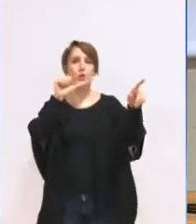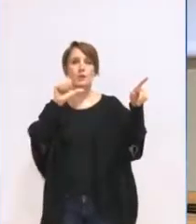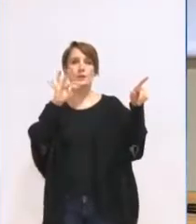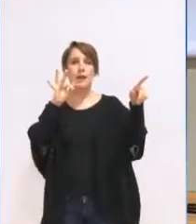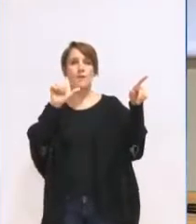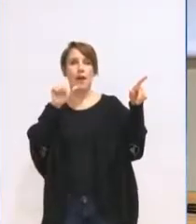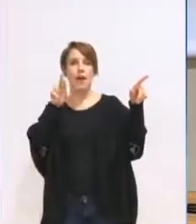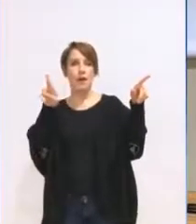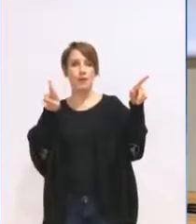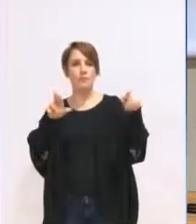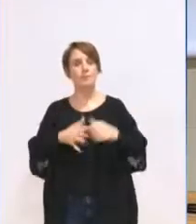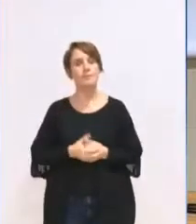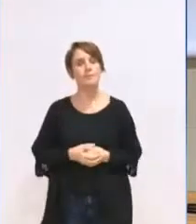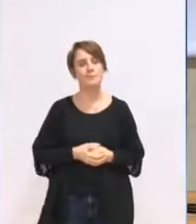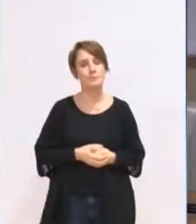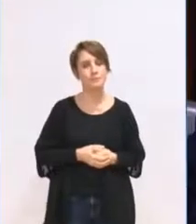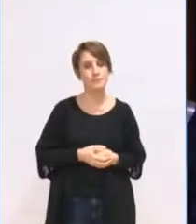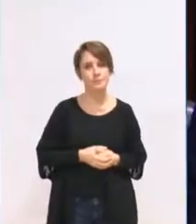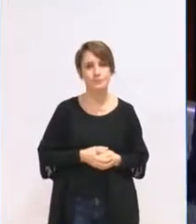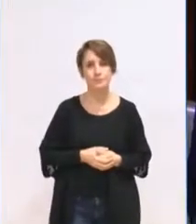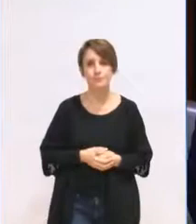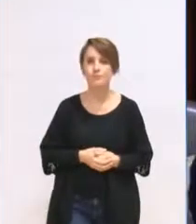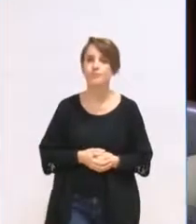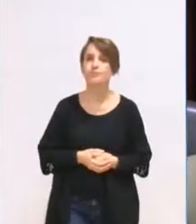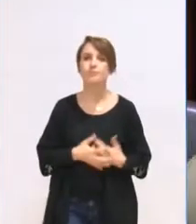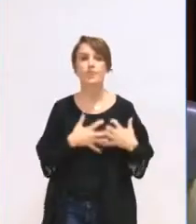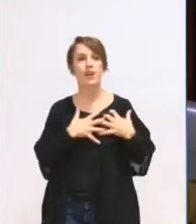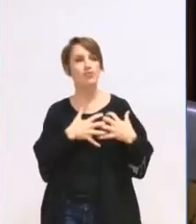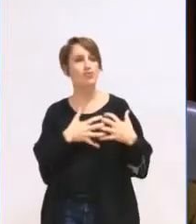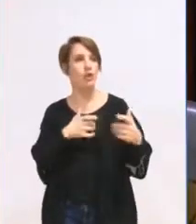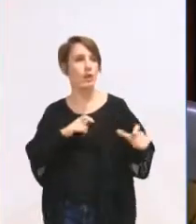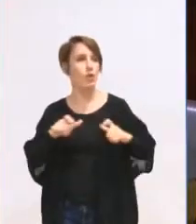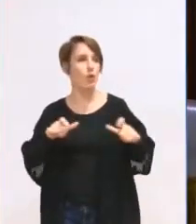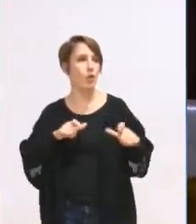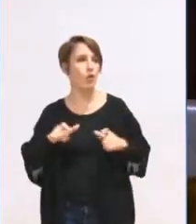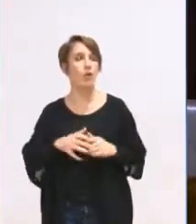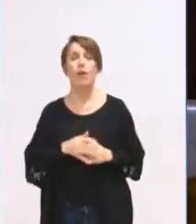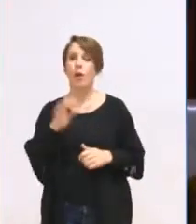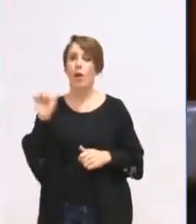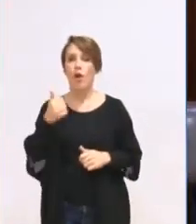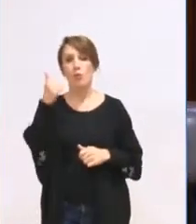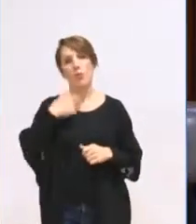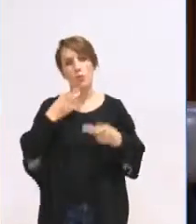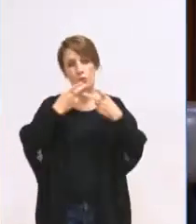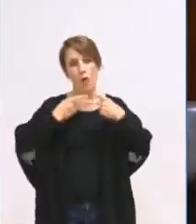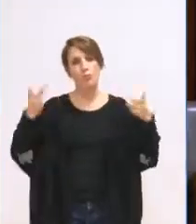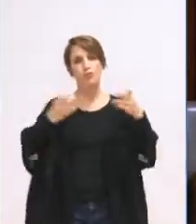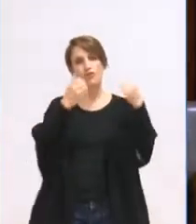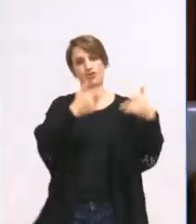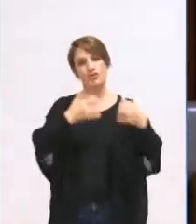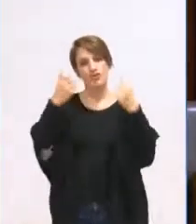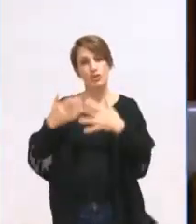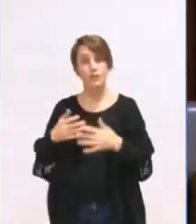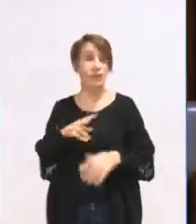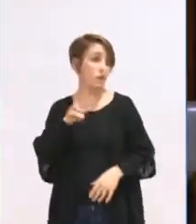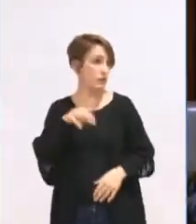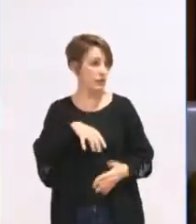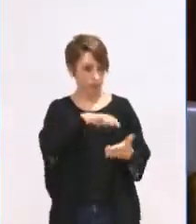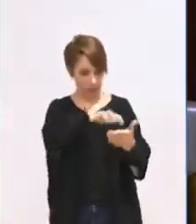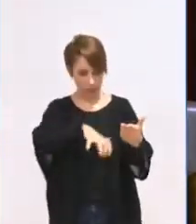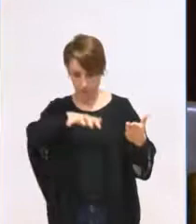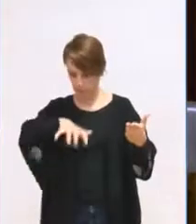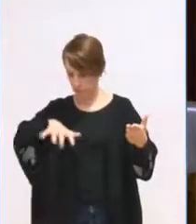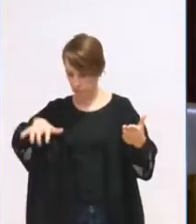Vous avez la parole. Mes chers collègues, je vais d'abord commencer par quelques chiffres. C'est vrai qu'il n'y en a pas beaucoup dans le